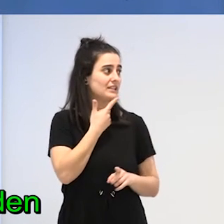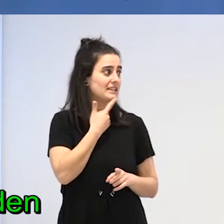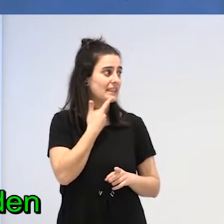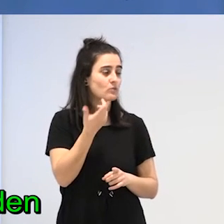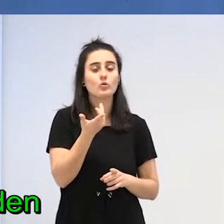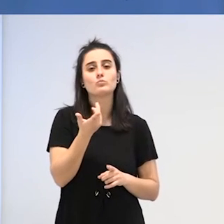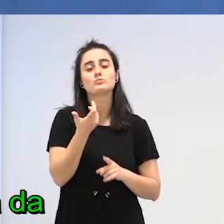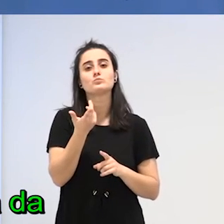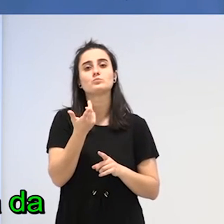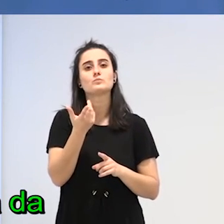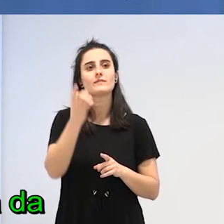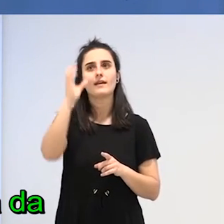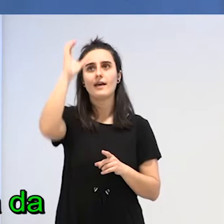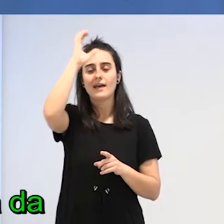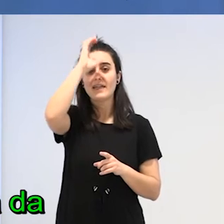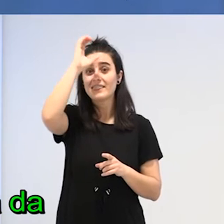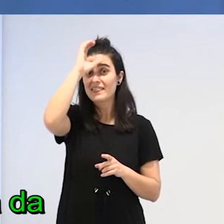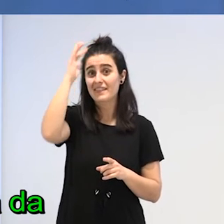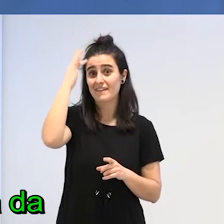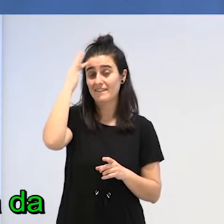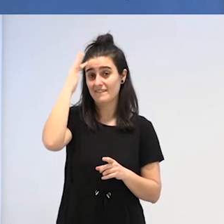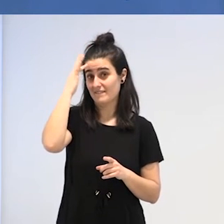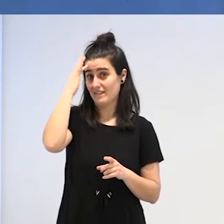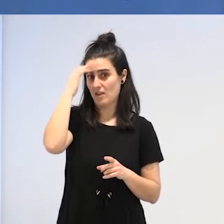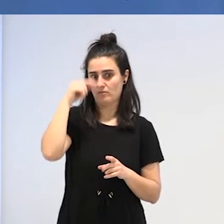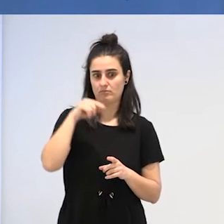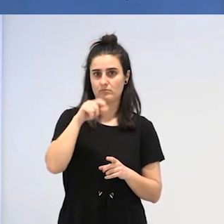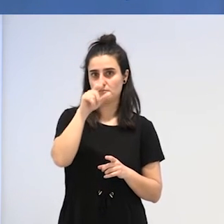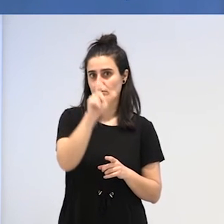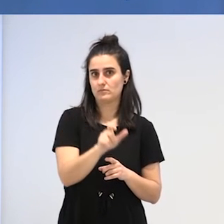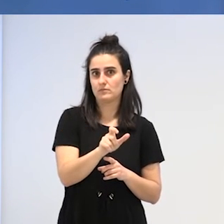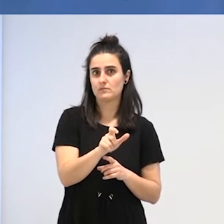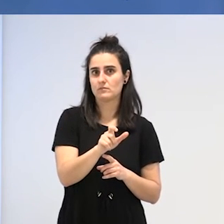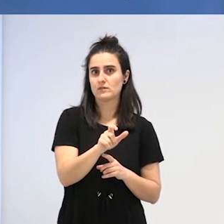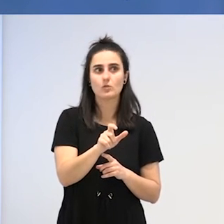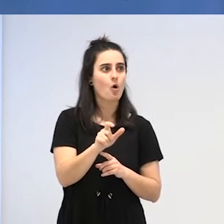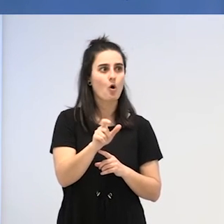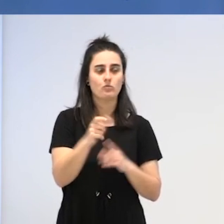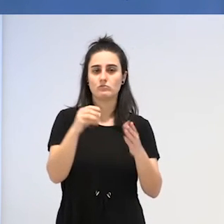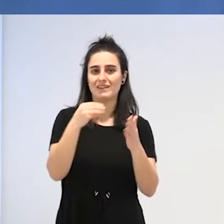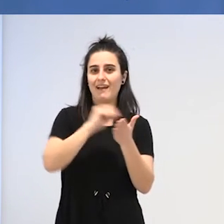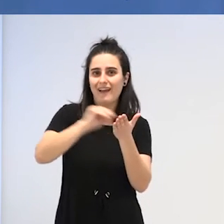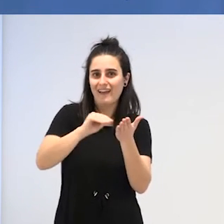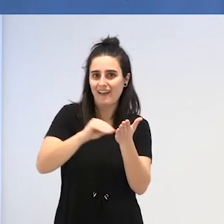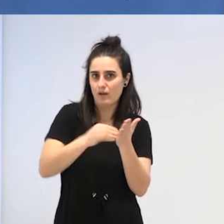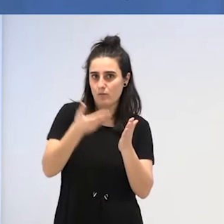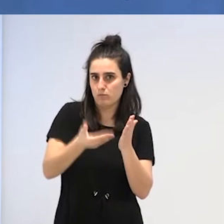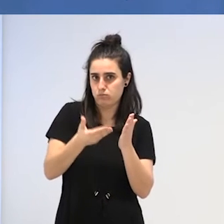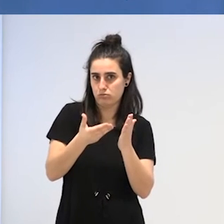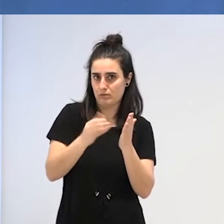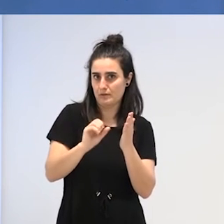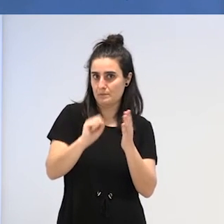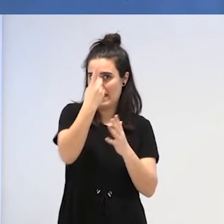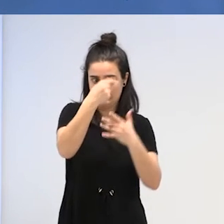zientzia fikzioan egon den idazlerik garrantzitsuenetarikoa da Octavia Butler, baina berak txikitan, ba,